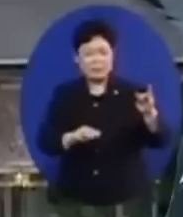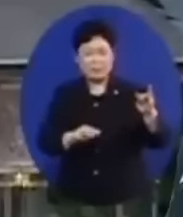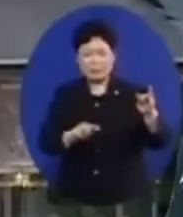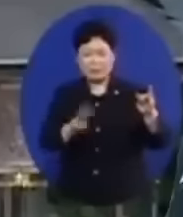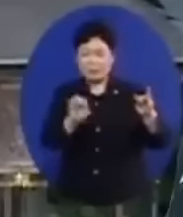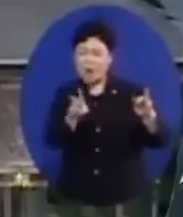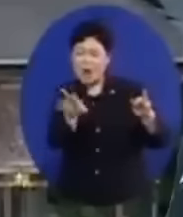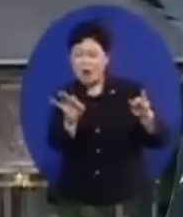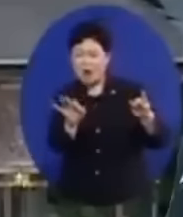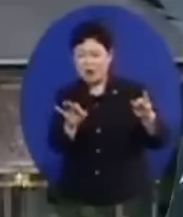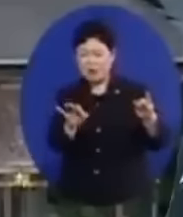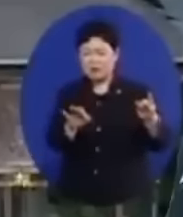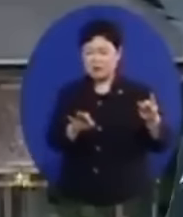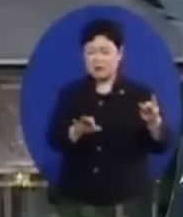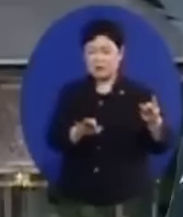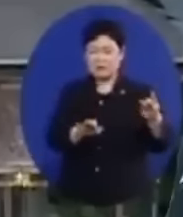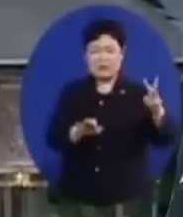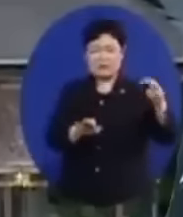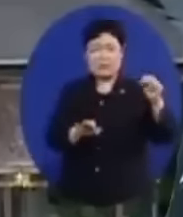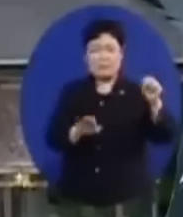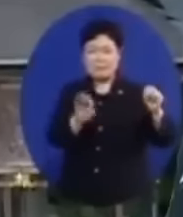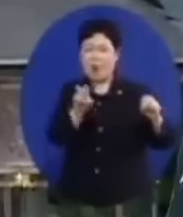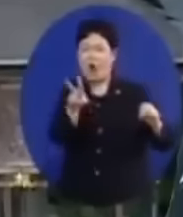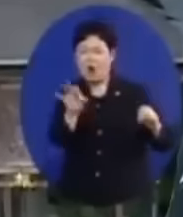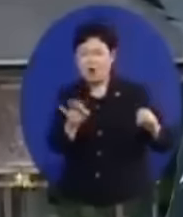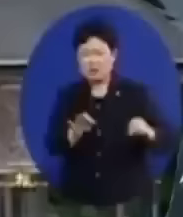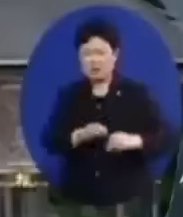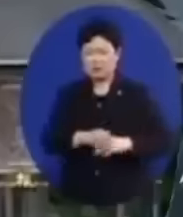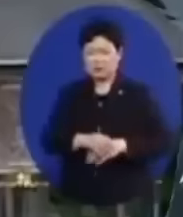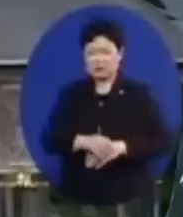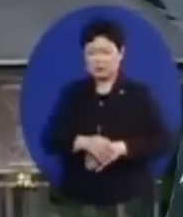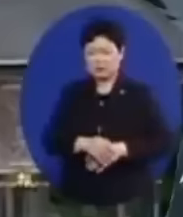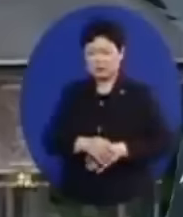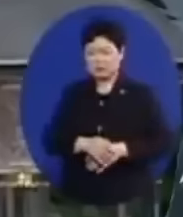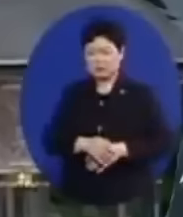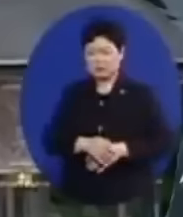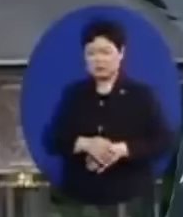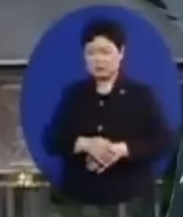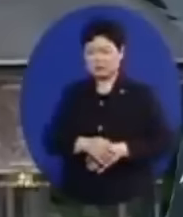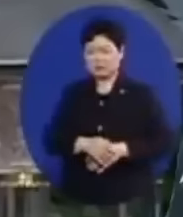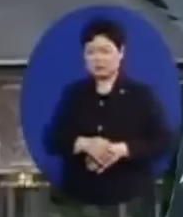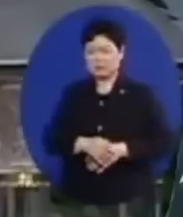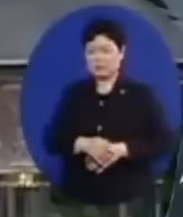못 팔아먹어서 안달이 났어요. 그 이제 나는